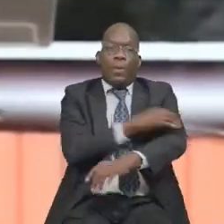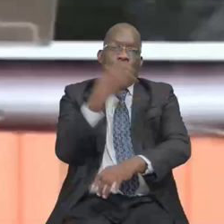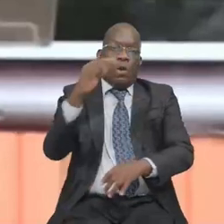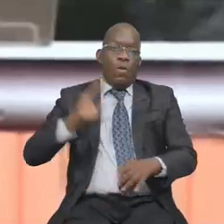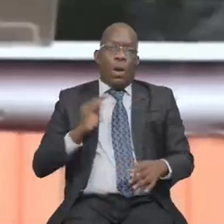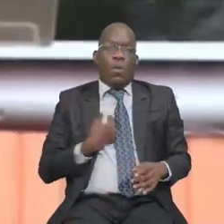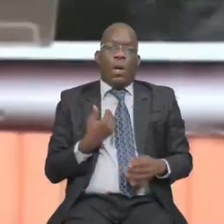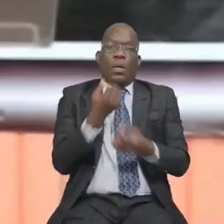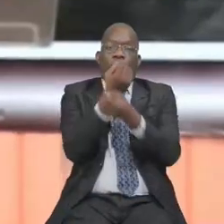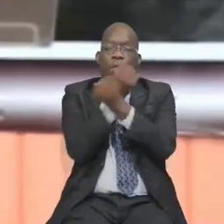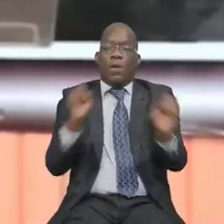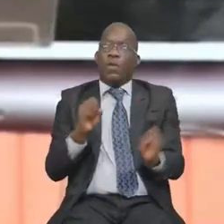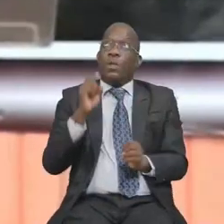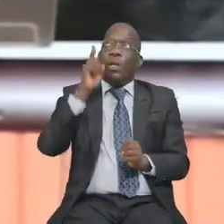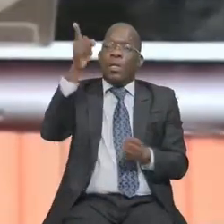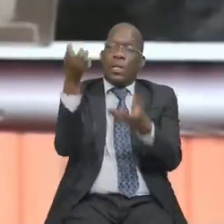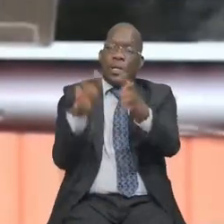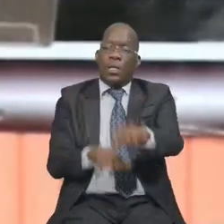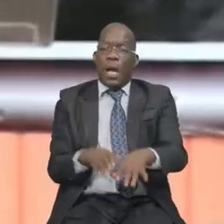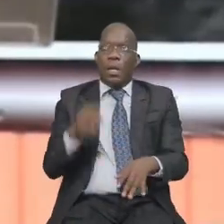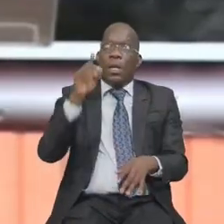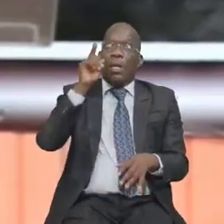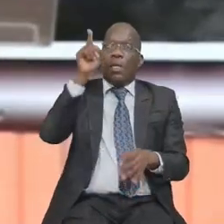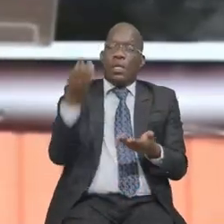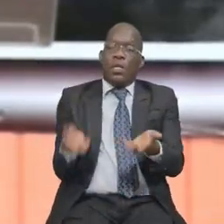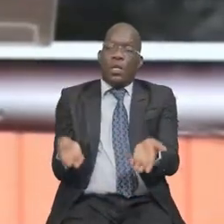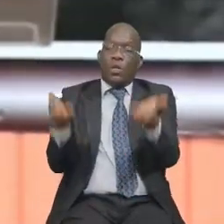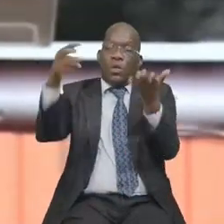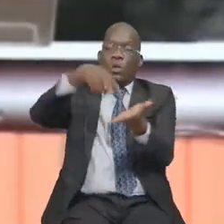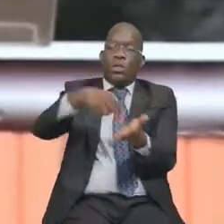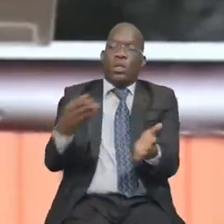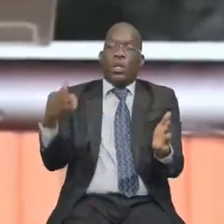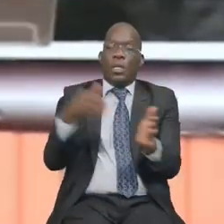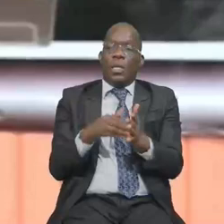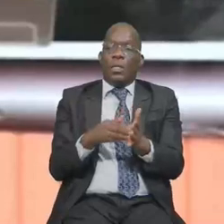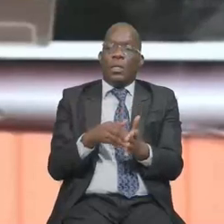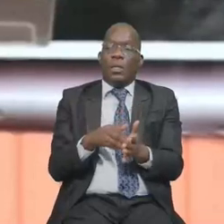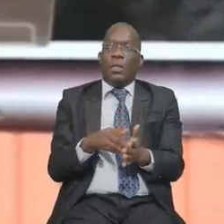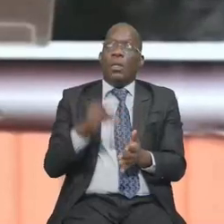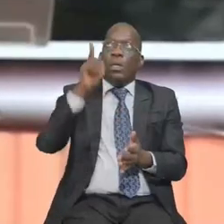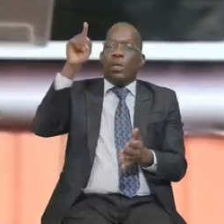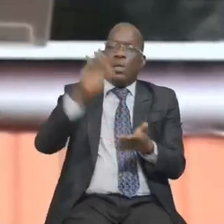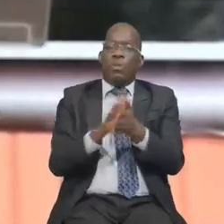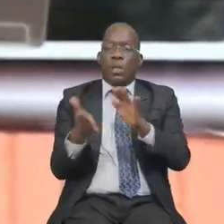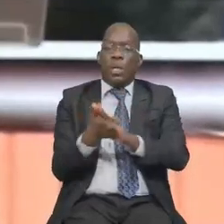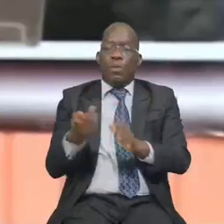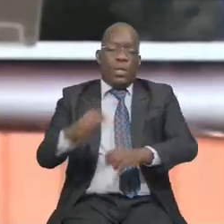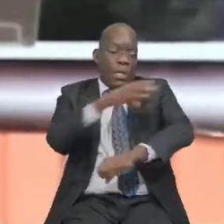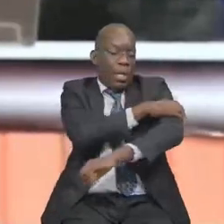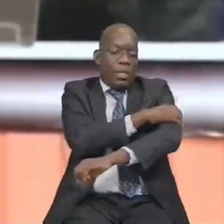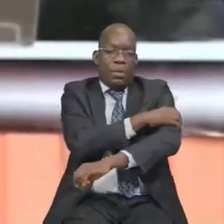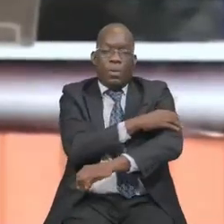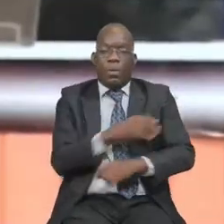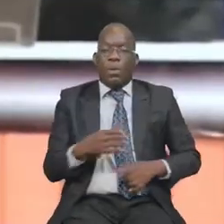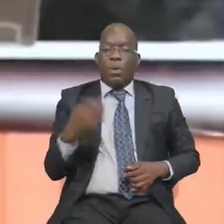mort. Il est ressuscité encore. Et il est devenu le capitaine, le conquérant. En